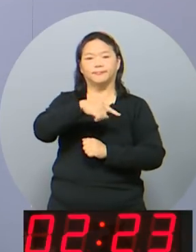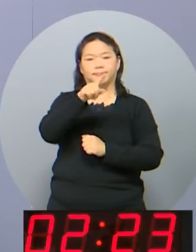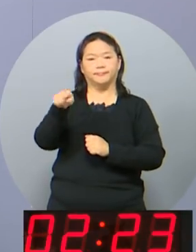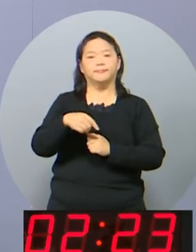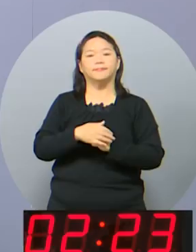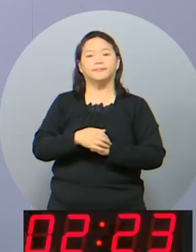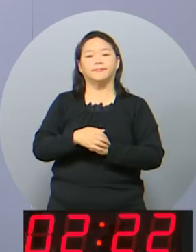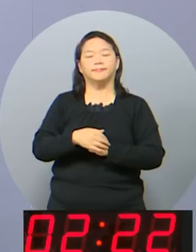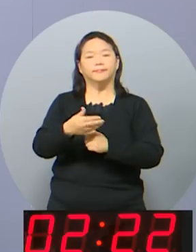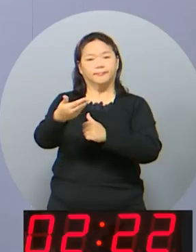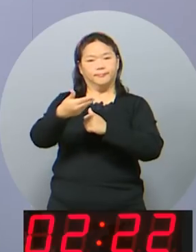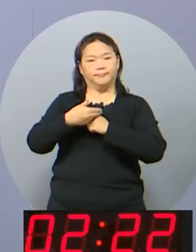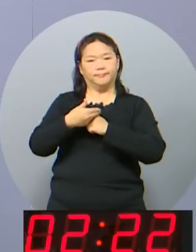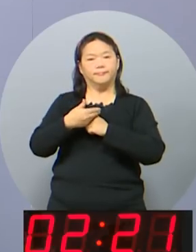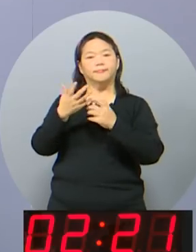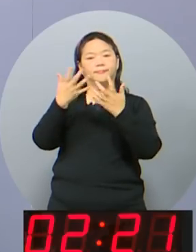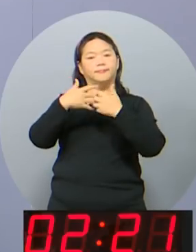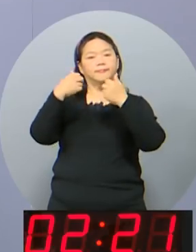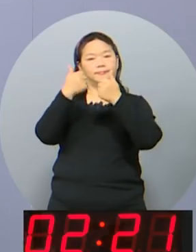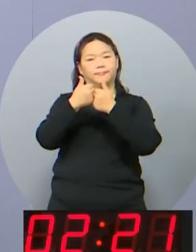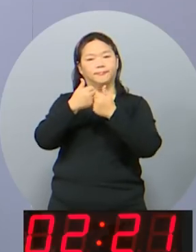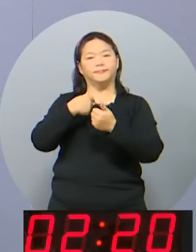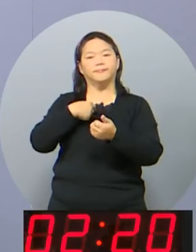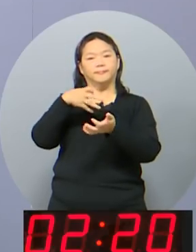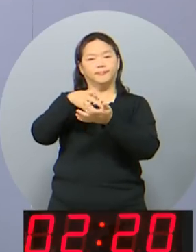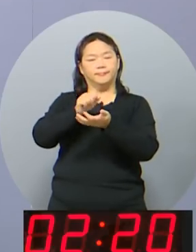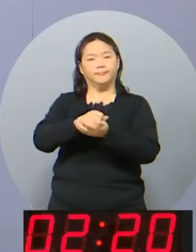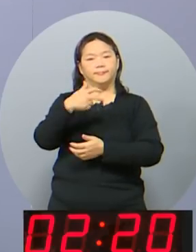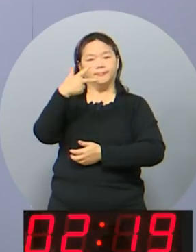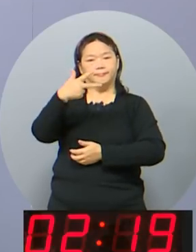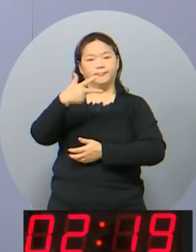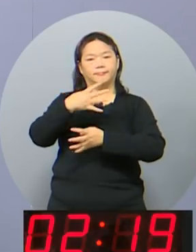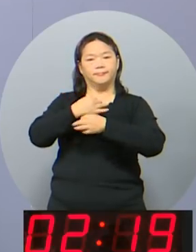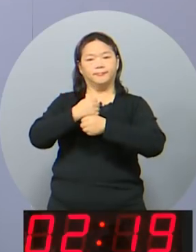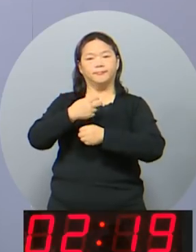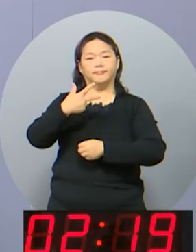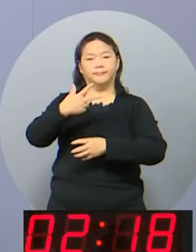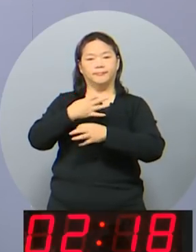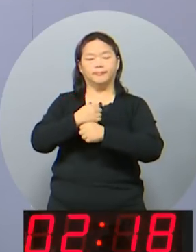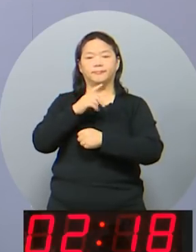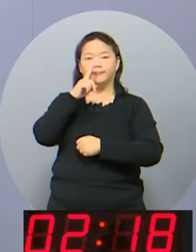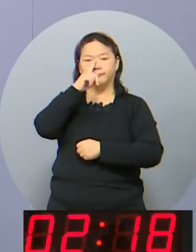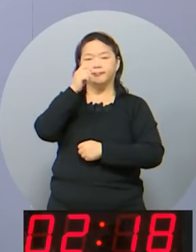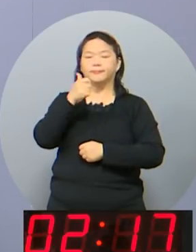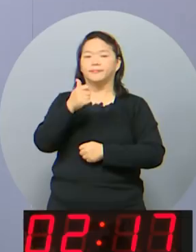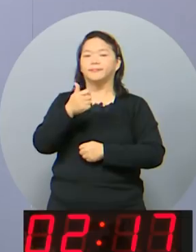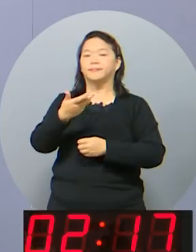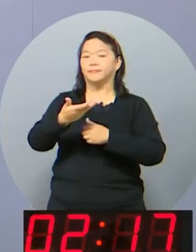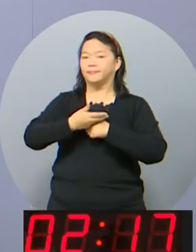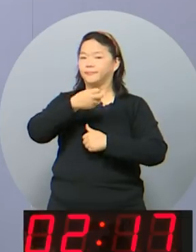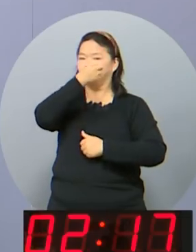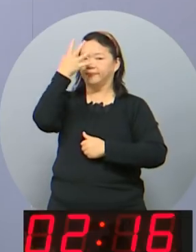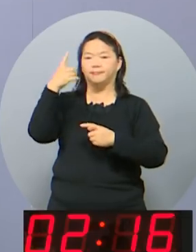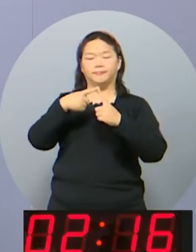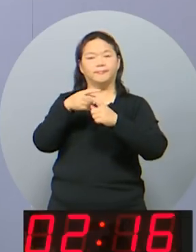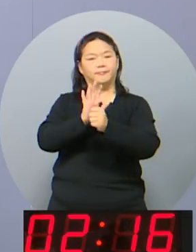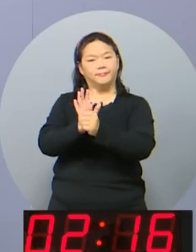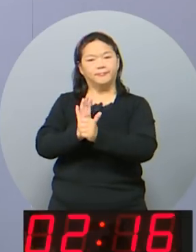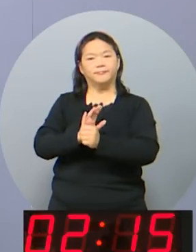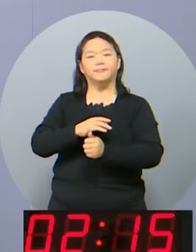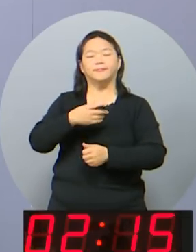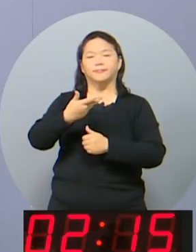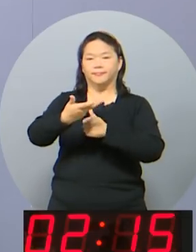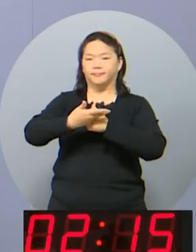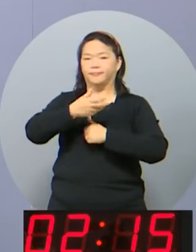家给我一个机会，我是登记第七号的陈伟杰，给年轻人服务的机会，给年轻